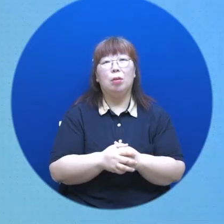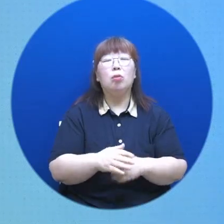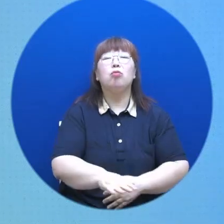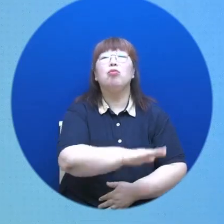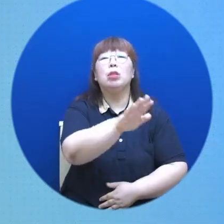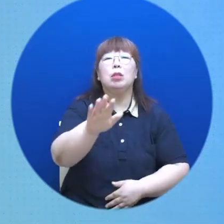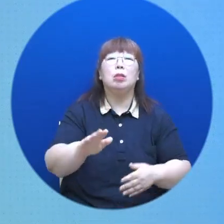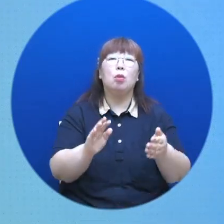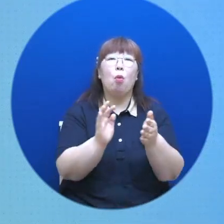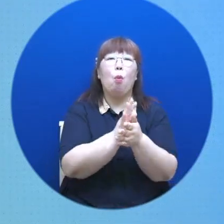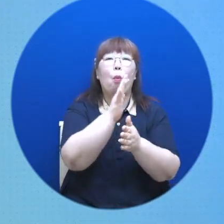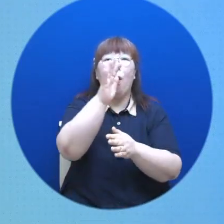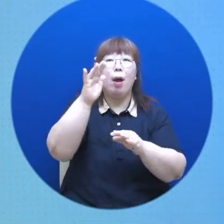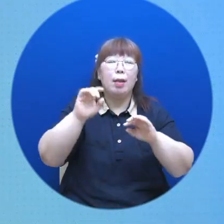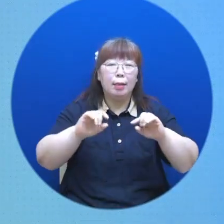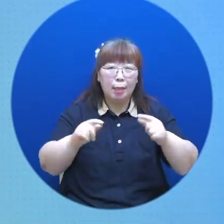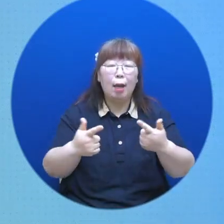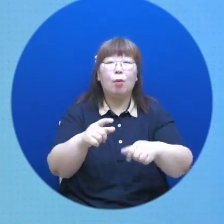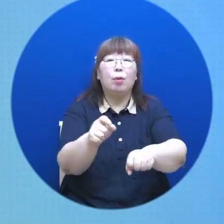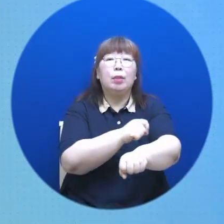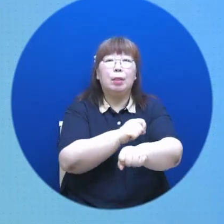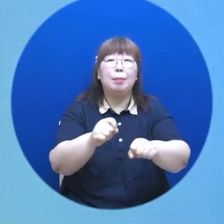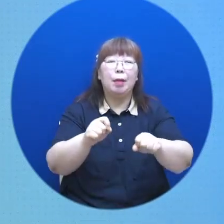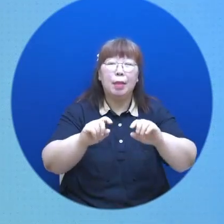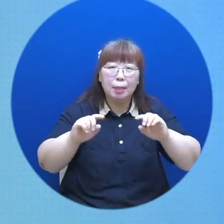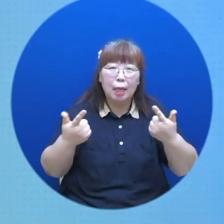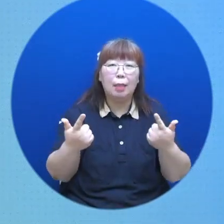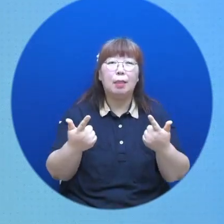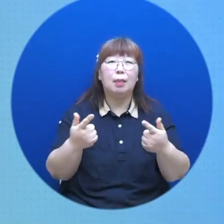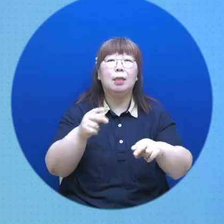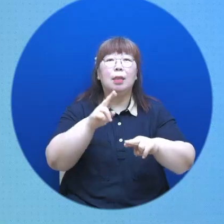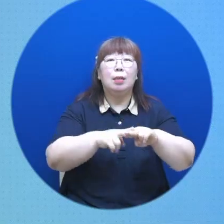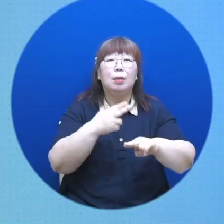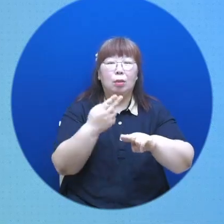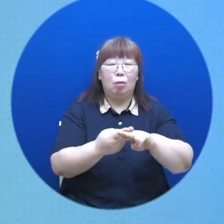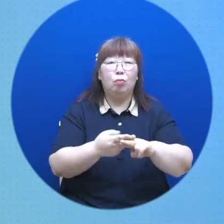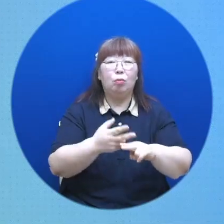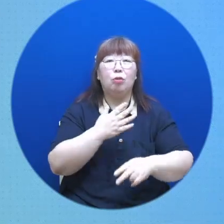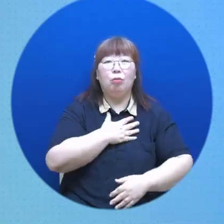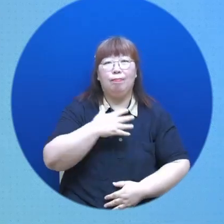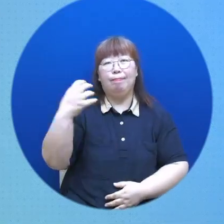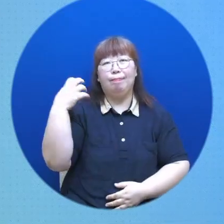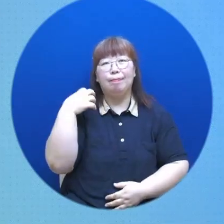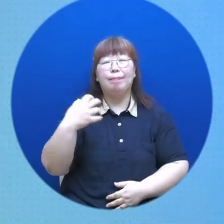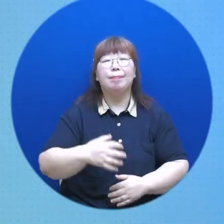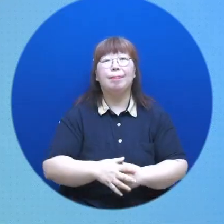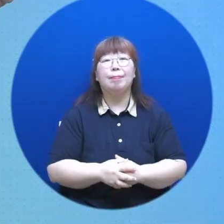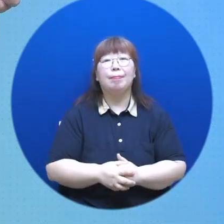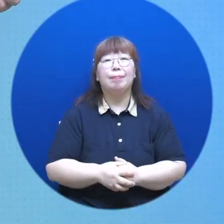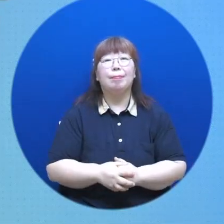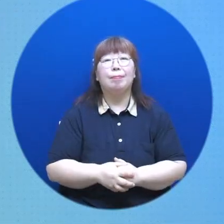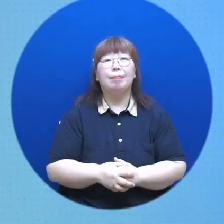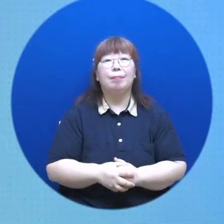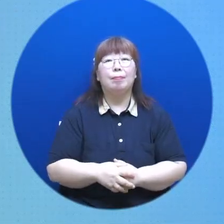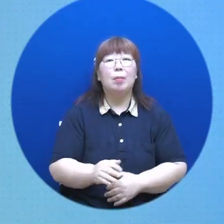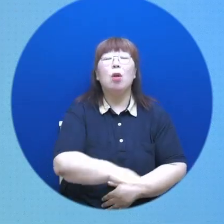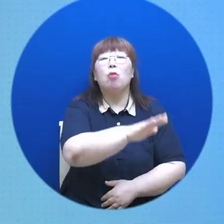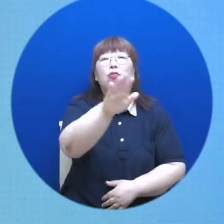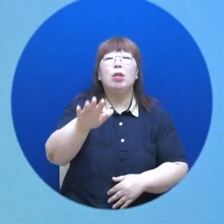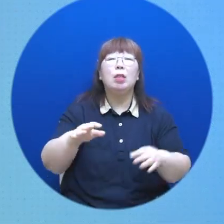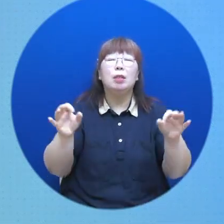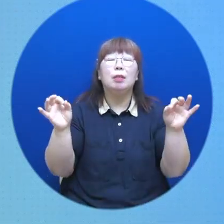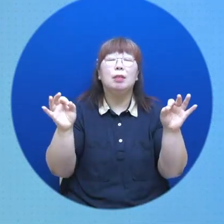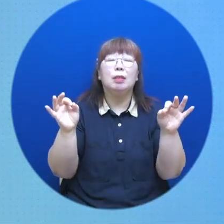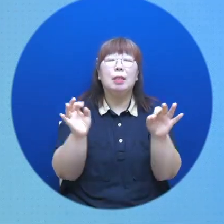화려하지 않고 특별하지 않은 선물이 될 거예요. 그래서 우리는